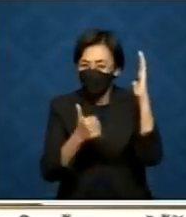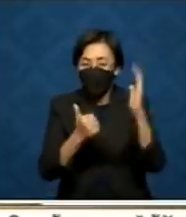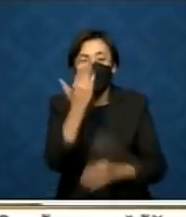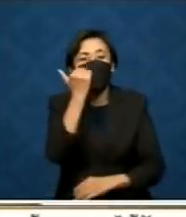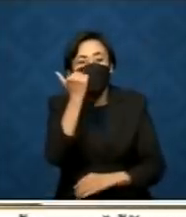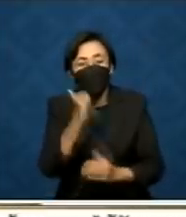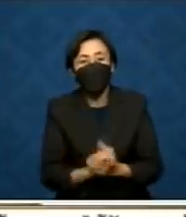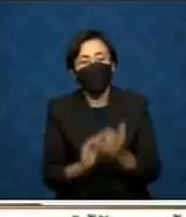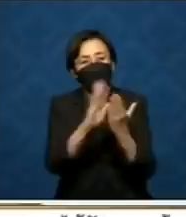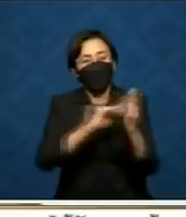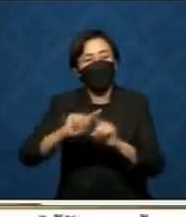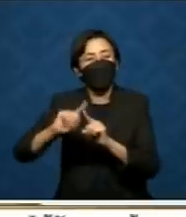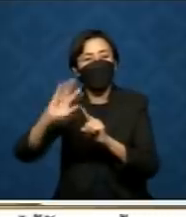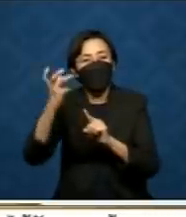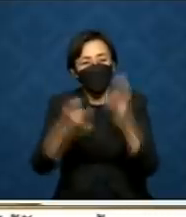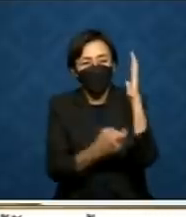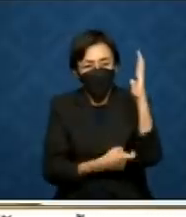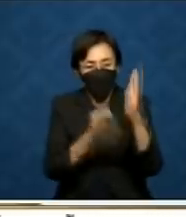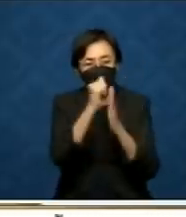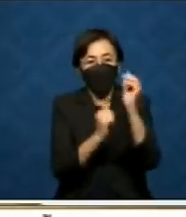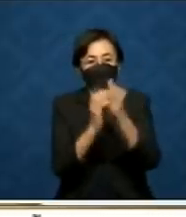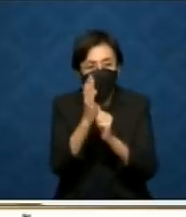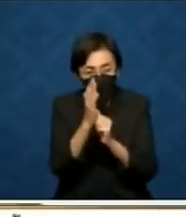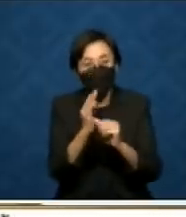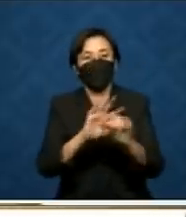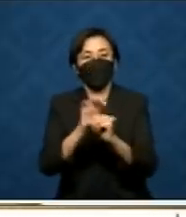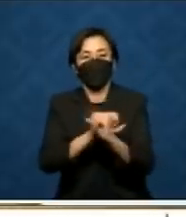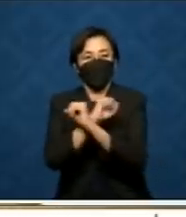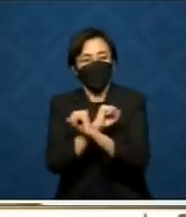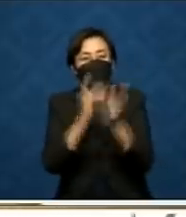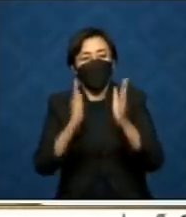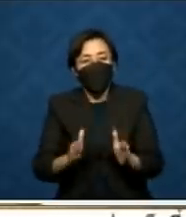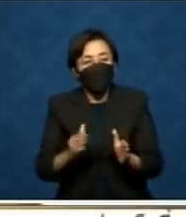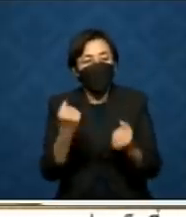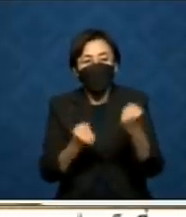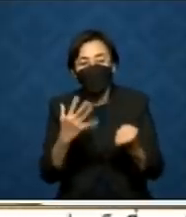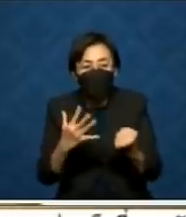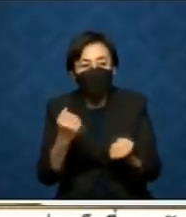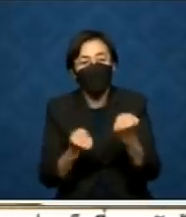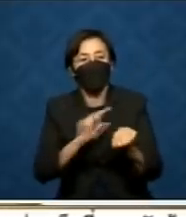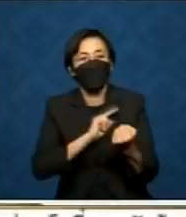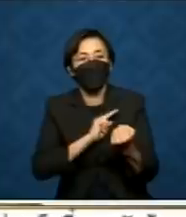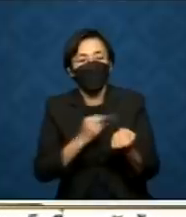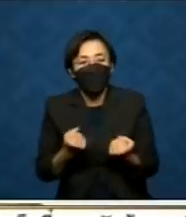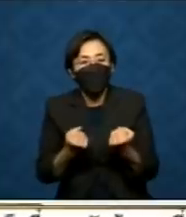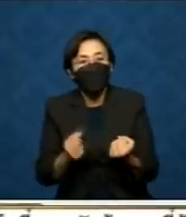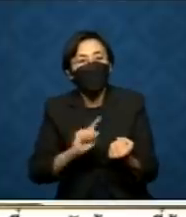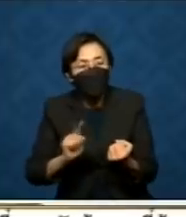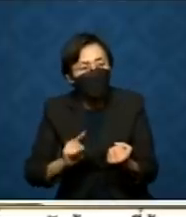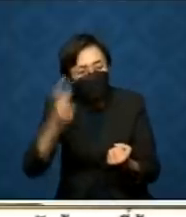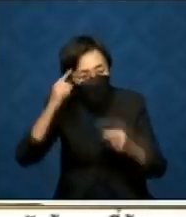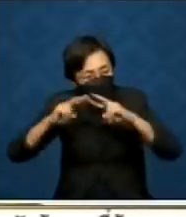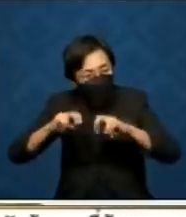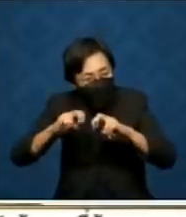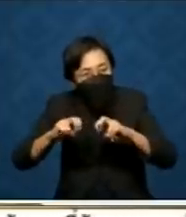ครับทั่วโลกจากใช้ยางถุงมือยางต้านโคผิดคนไม่มีรถชนะใช้ใช้รถส่วนตัวต้องใช้อย่างพูดง่ายวิเคราะห์กัน